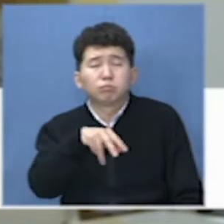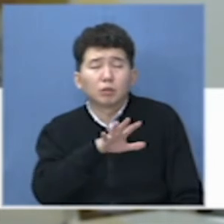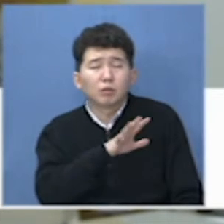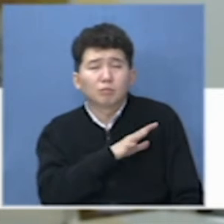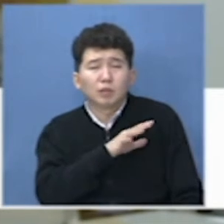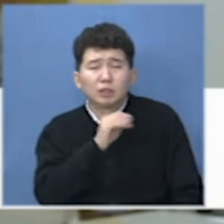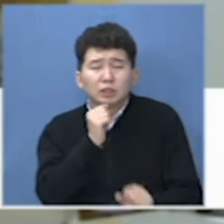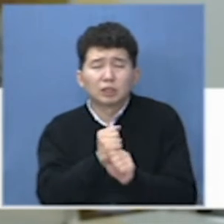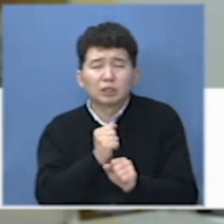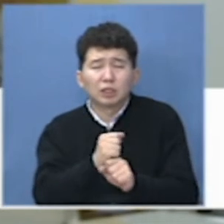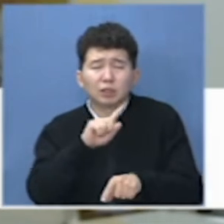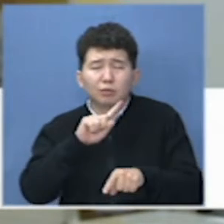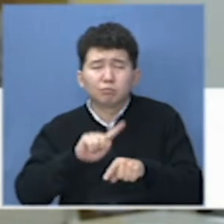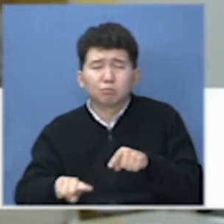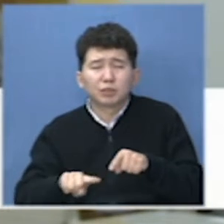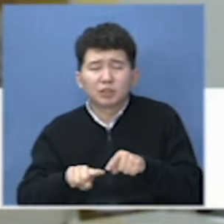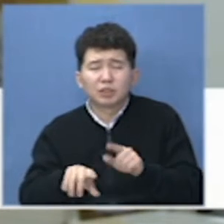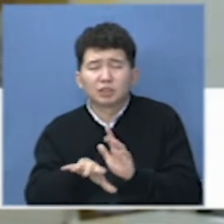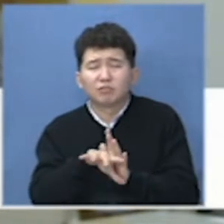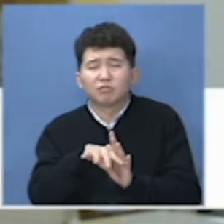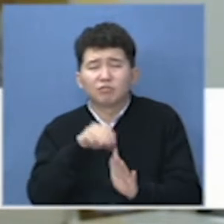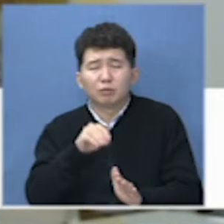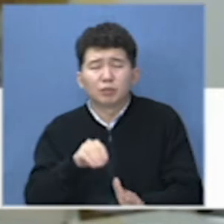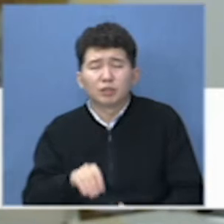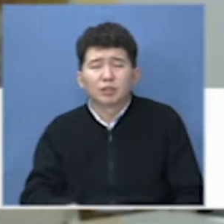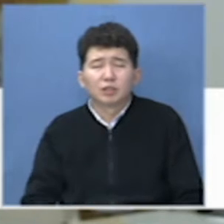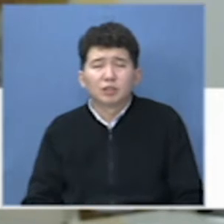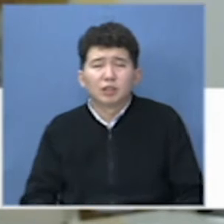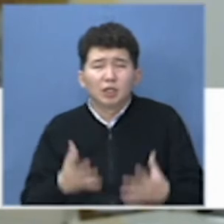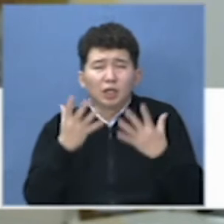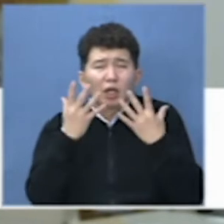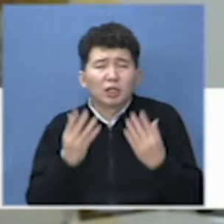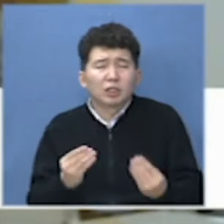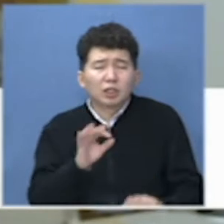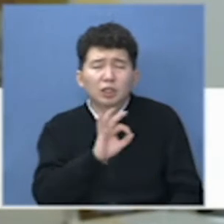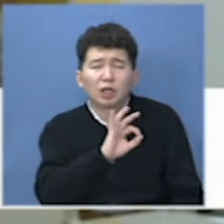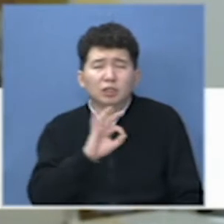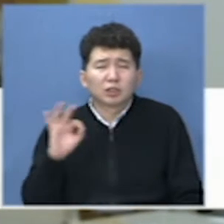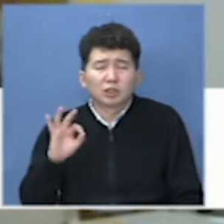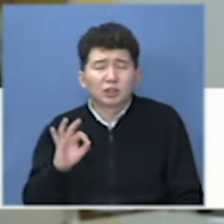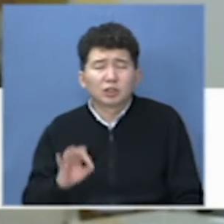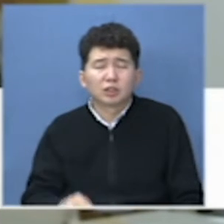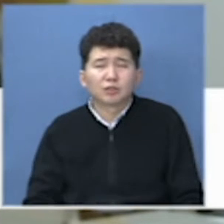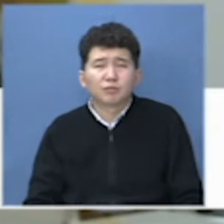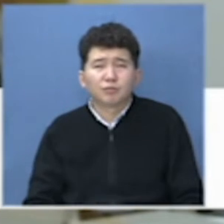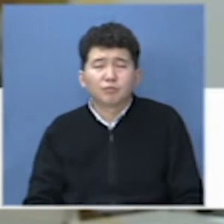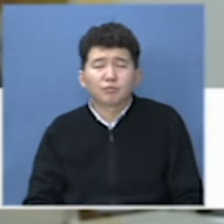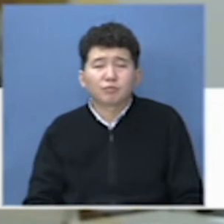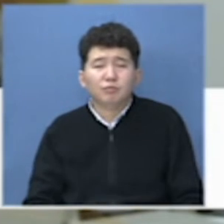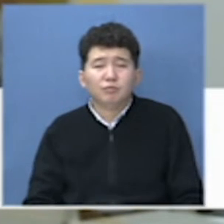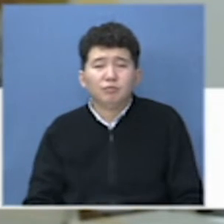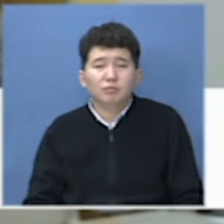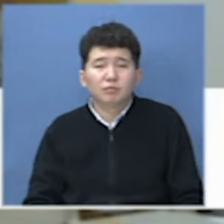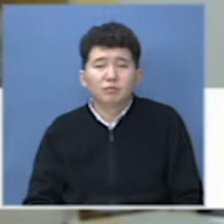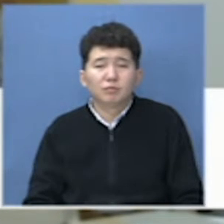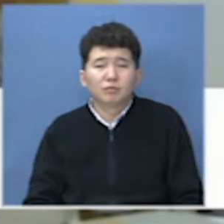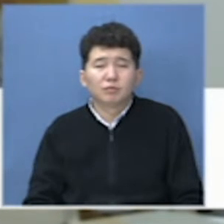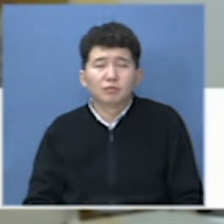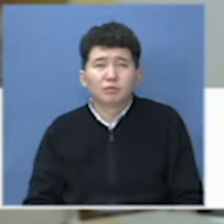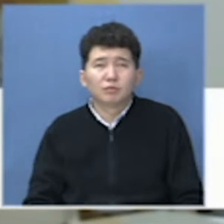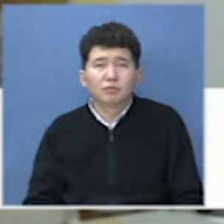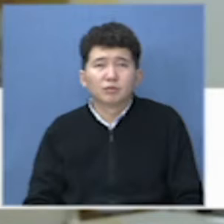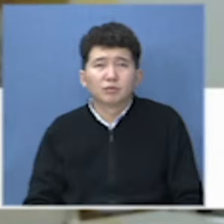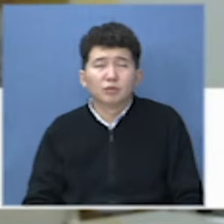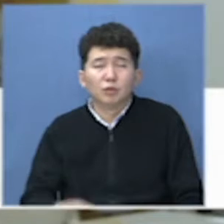Сделал его быстро. День сегодня замечательный. Я думаю, что все проявят свою солидарность со